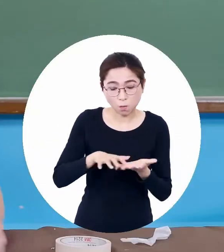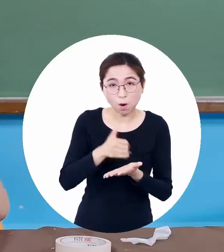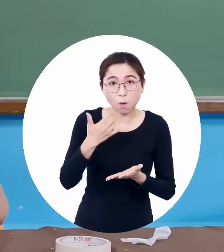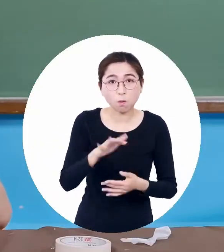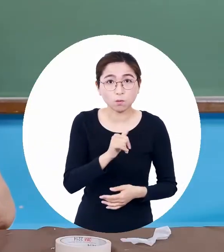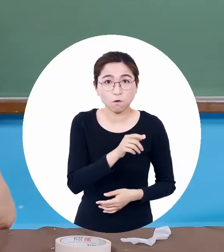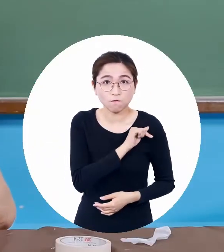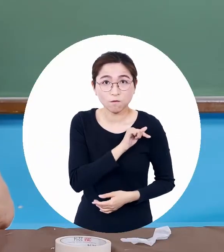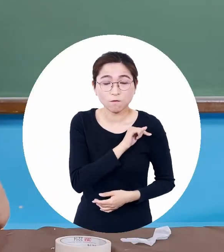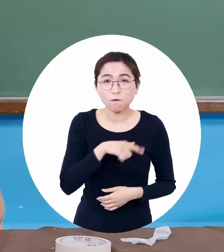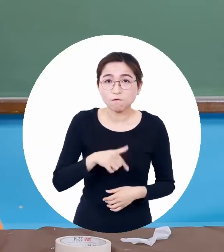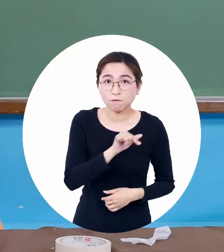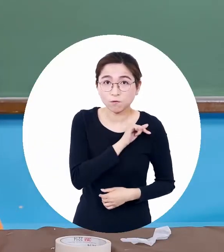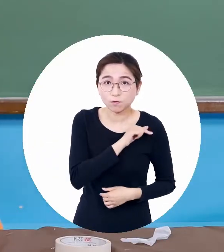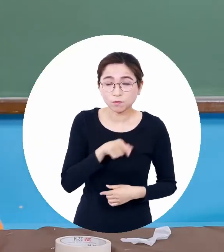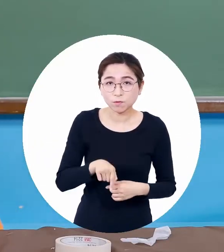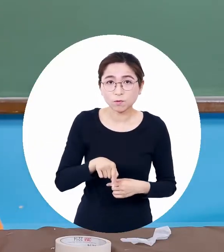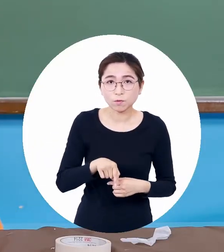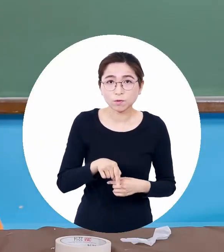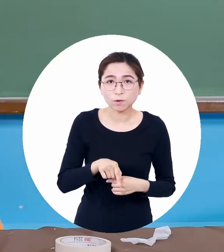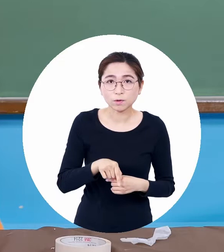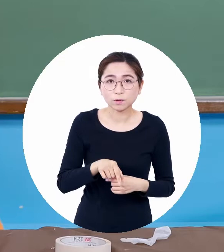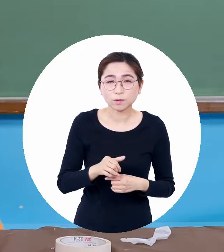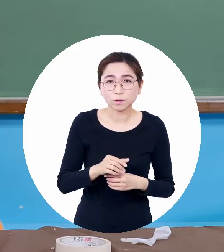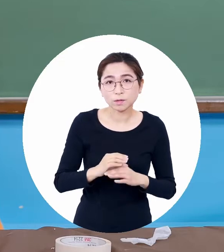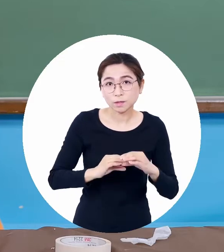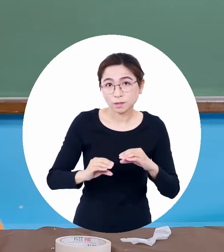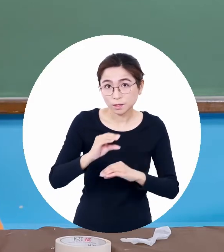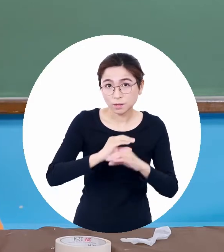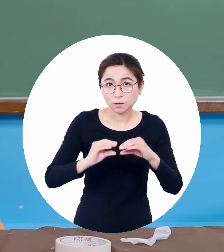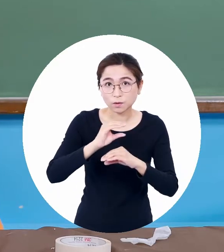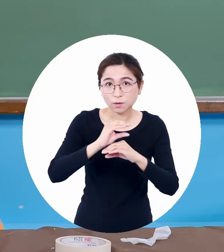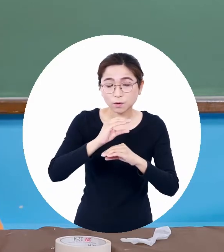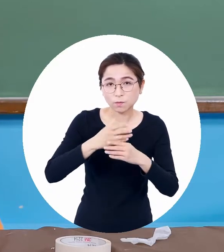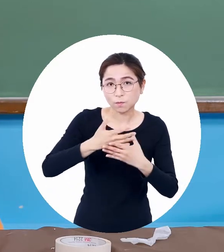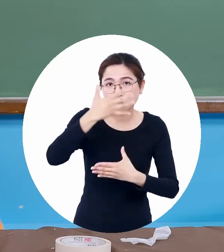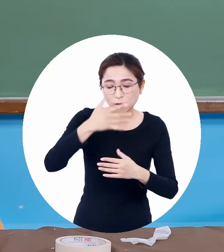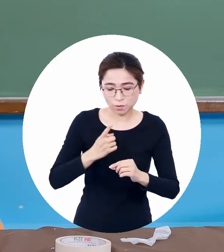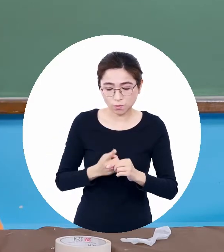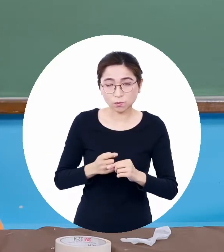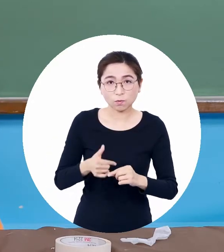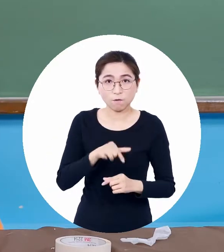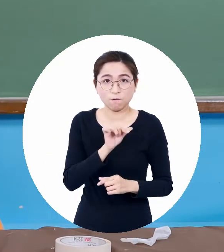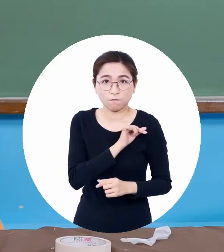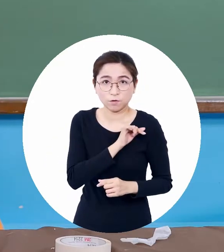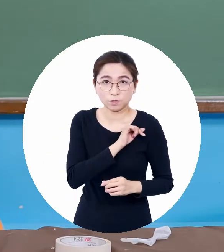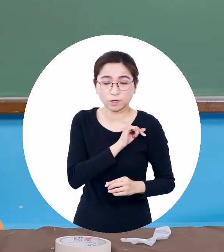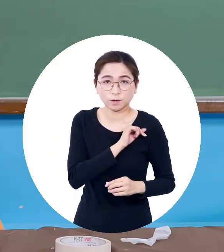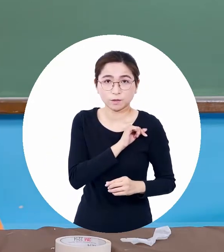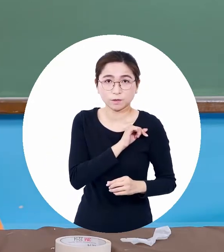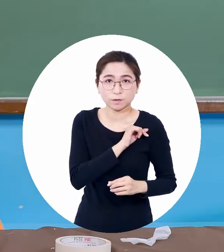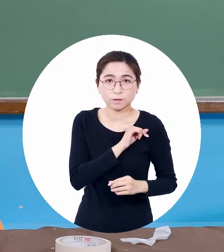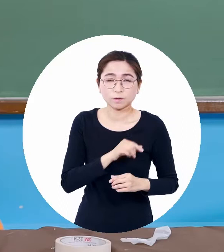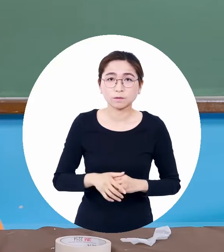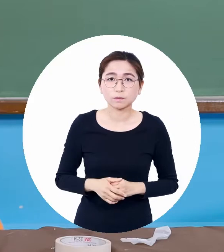溝咗隻灰色啦，咁啊用灰色，因為我哋用嗰、那個嗰度。中心裏面是用灰色，我哋用灰色